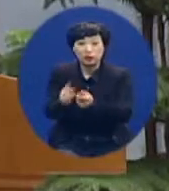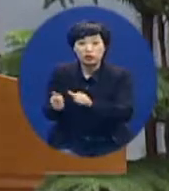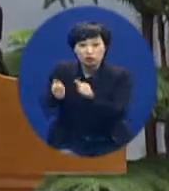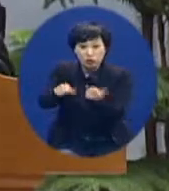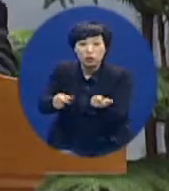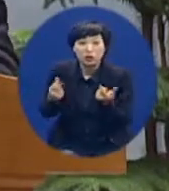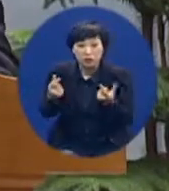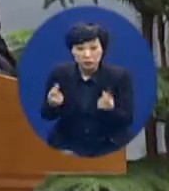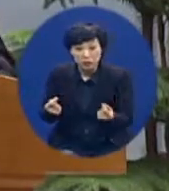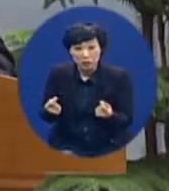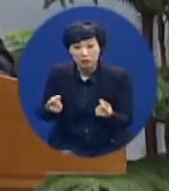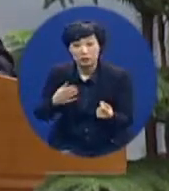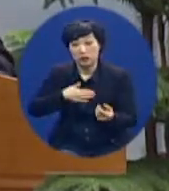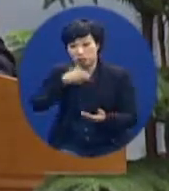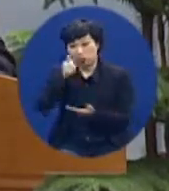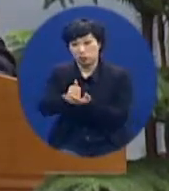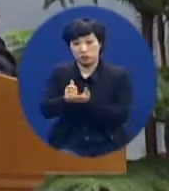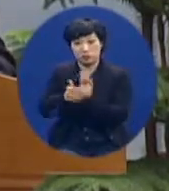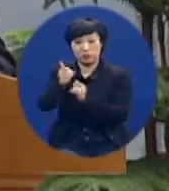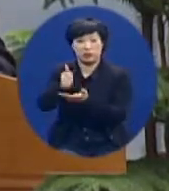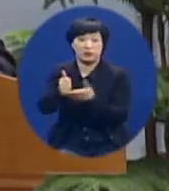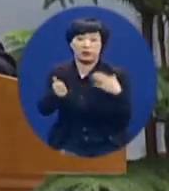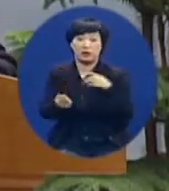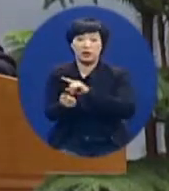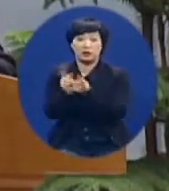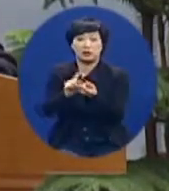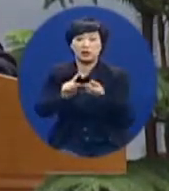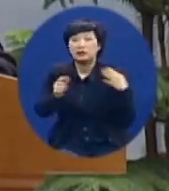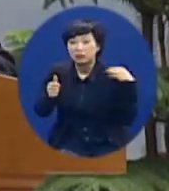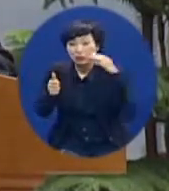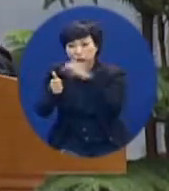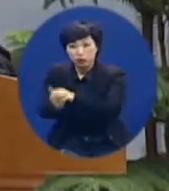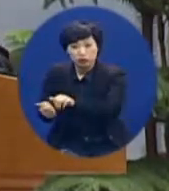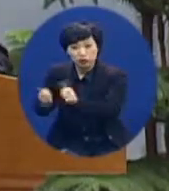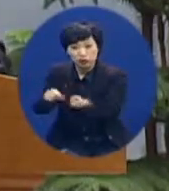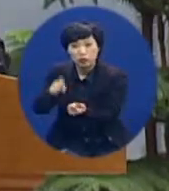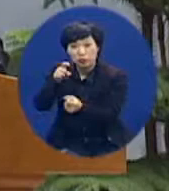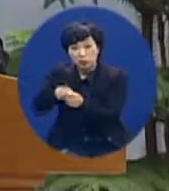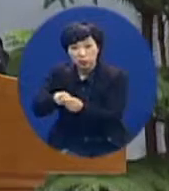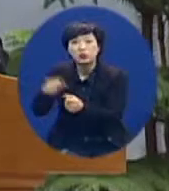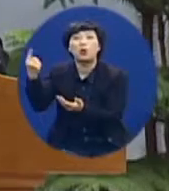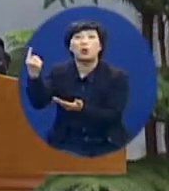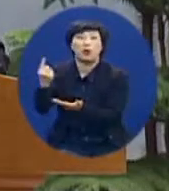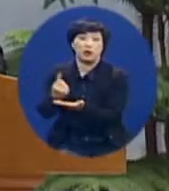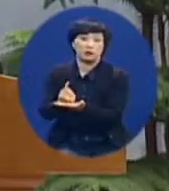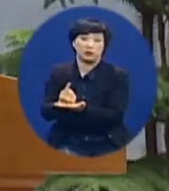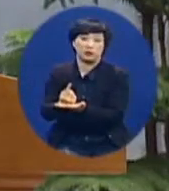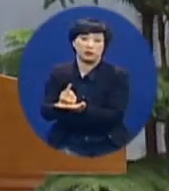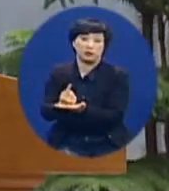죽듯이 내 죄를 대신 짊어지고 죽으러 어린 양까지 오셨습니다.